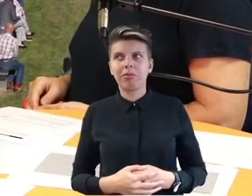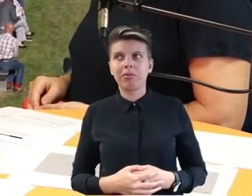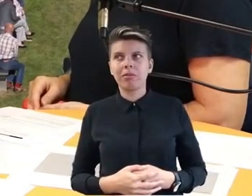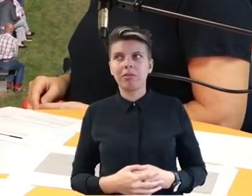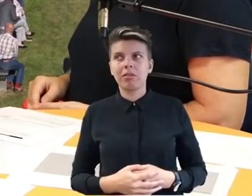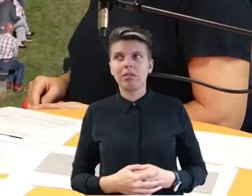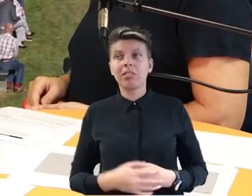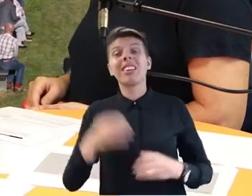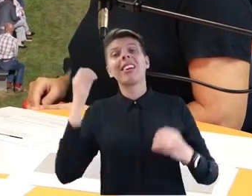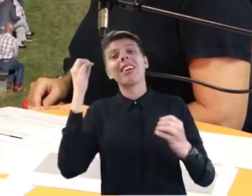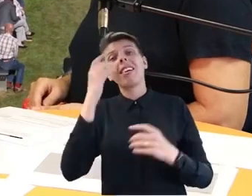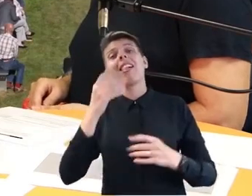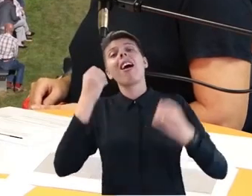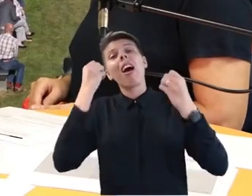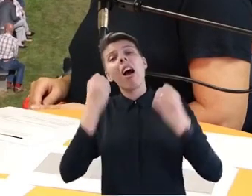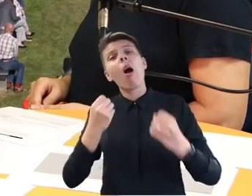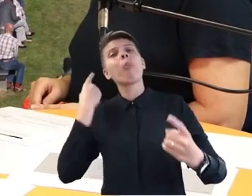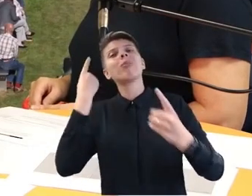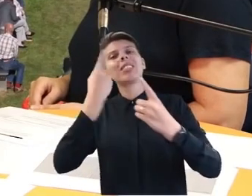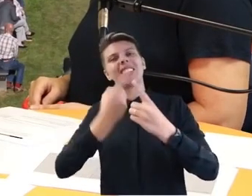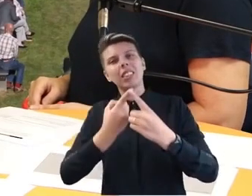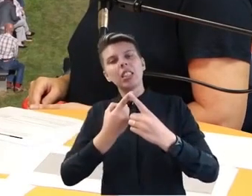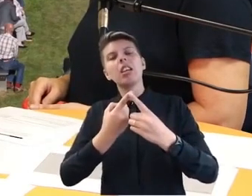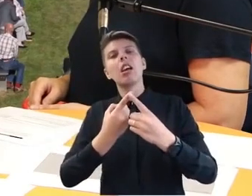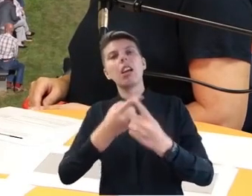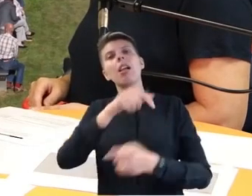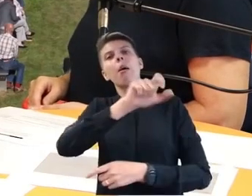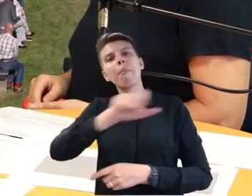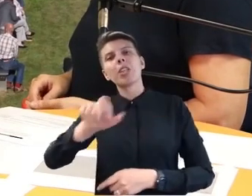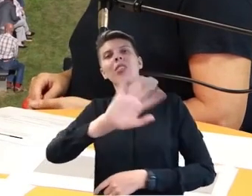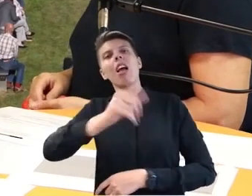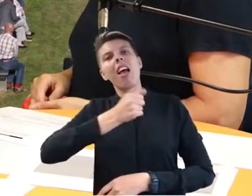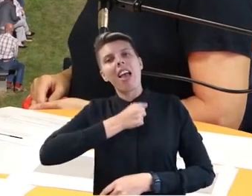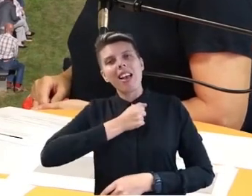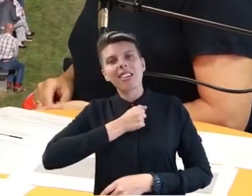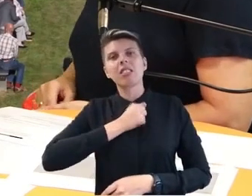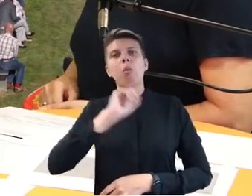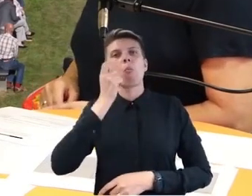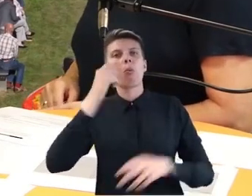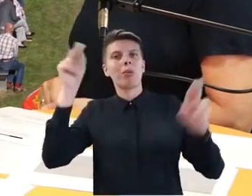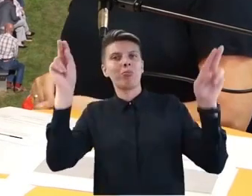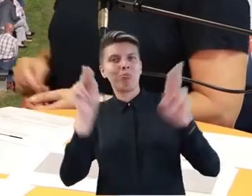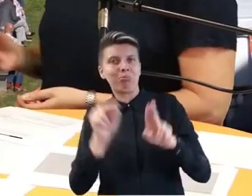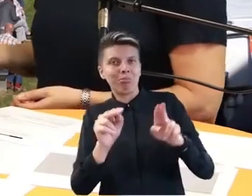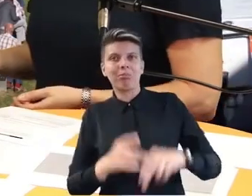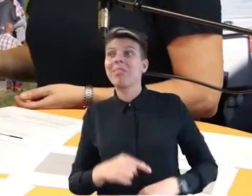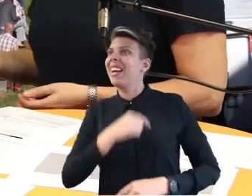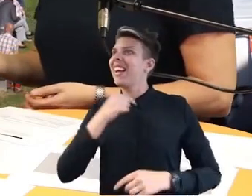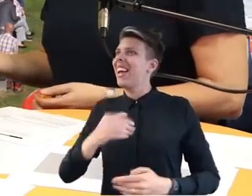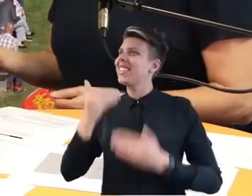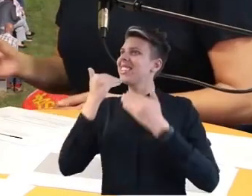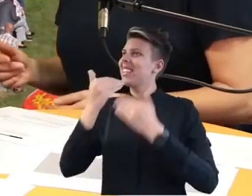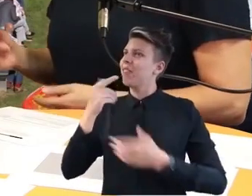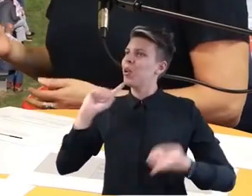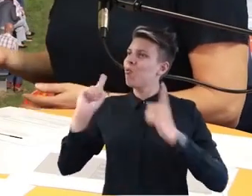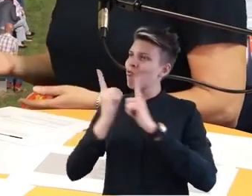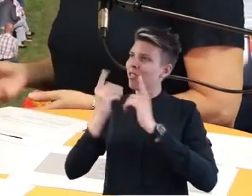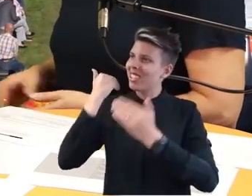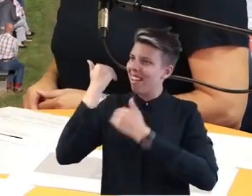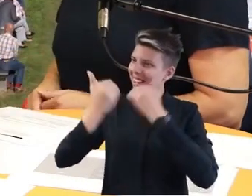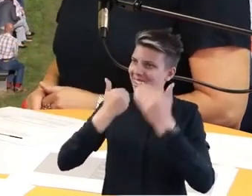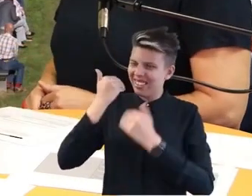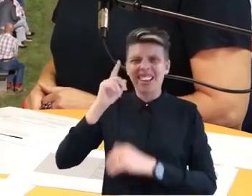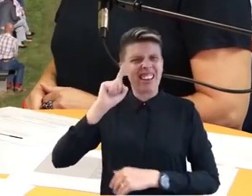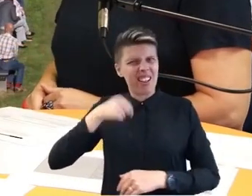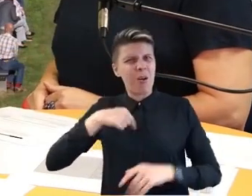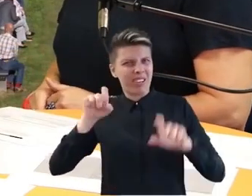ängste und unsicherheiten auch ja aus der welt bekommt herzlichen dank für diesen kurzen einblick ich glaube da gerade zu